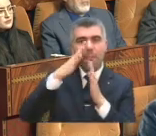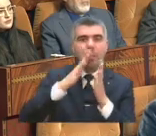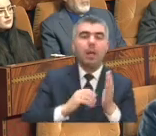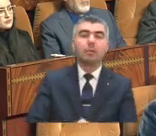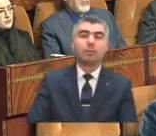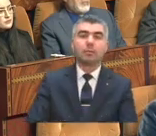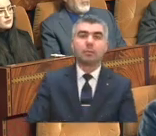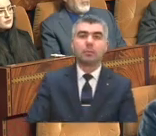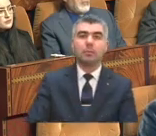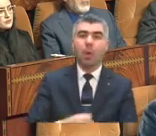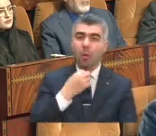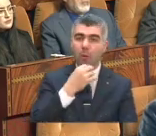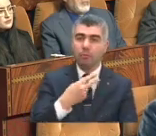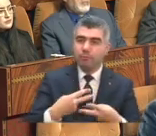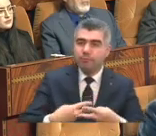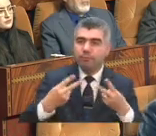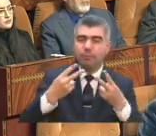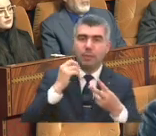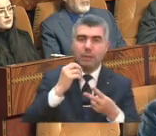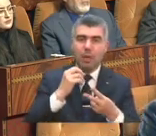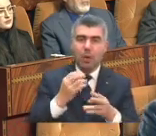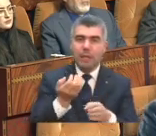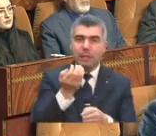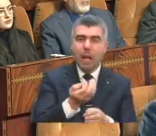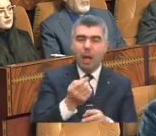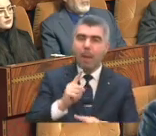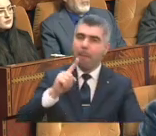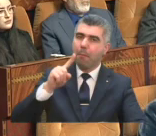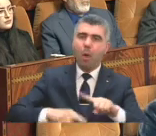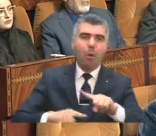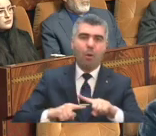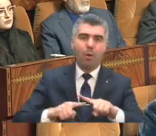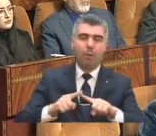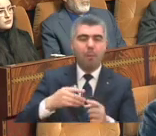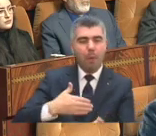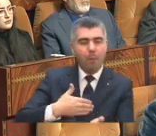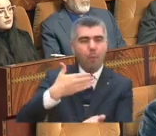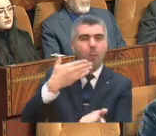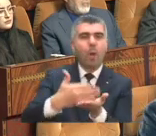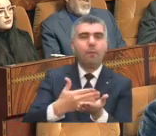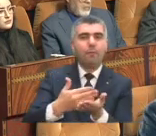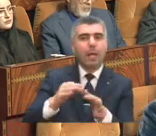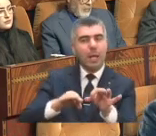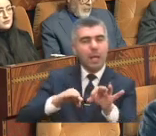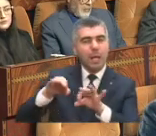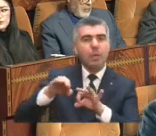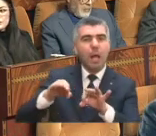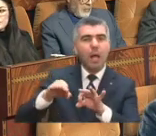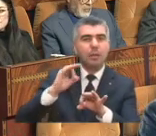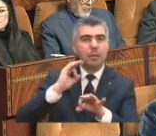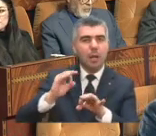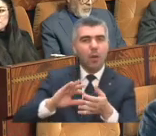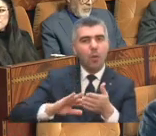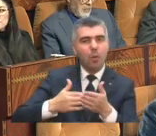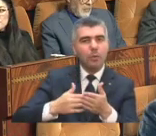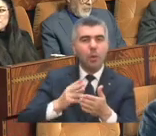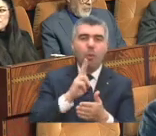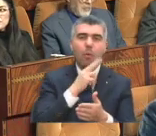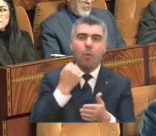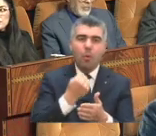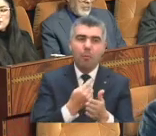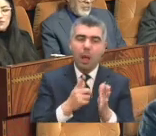إننا نستنكر استفحال دائرة التسول وكنطالبوا الحكومة باتخاذ تدابير والإجراءات اللازمة لعلاجها والحد منها كتفعيل فصول